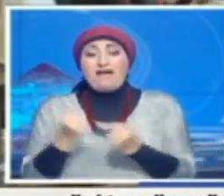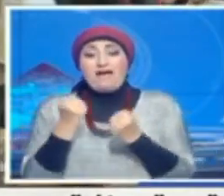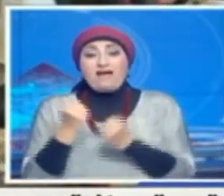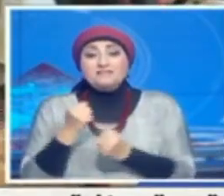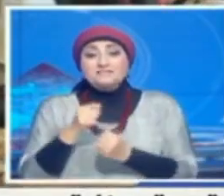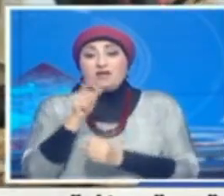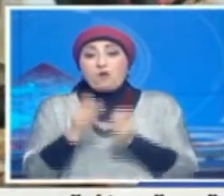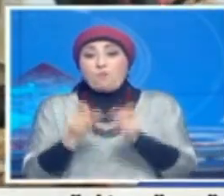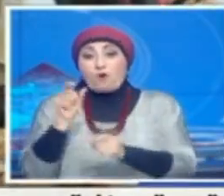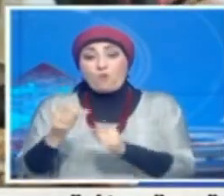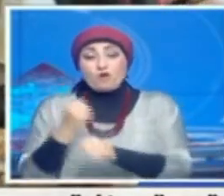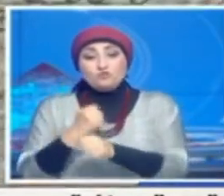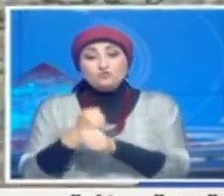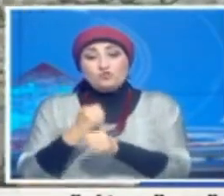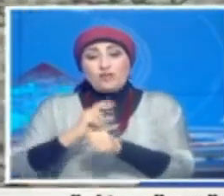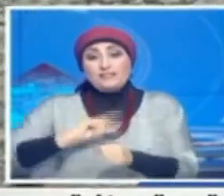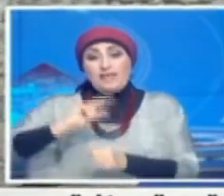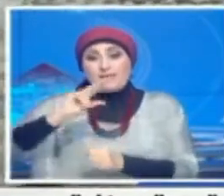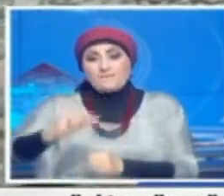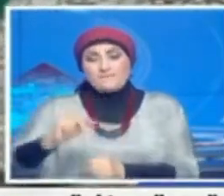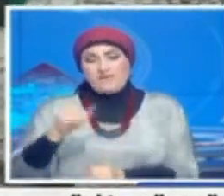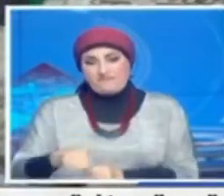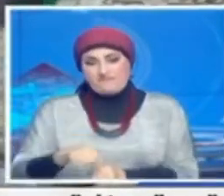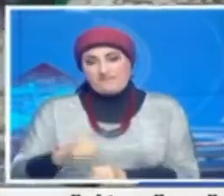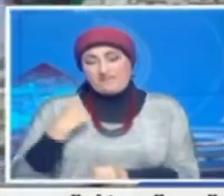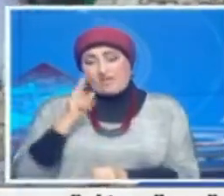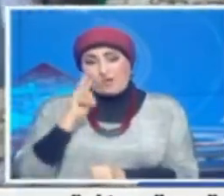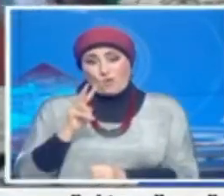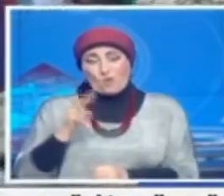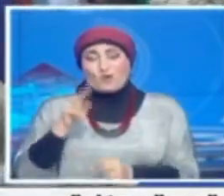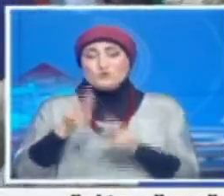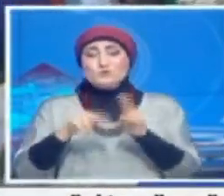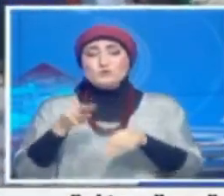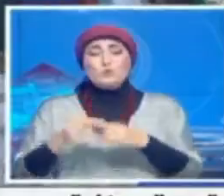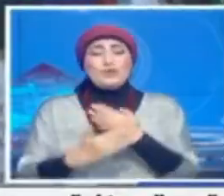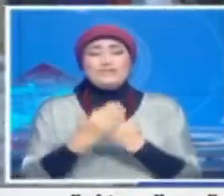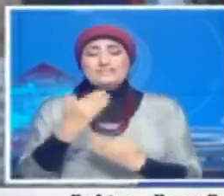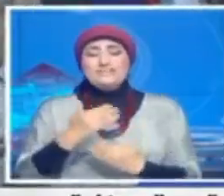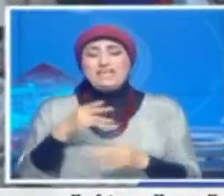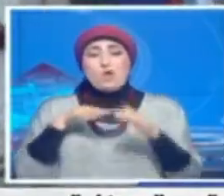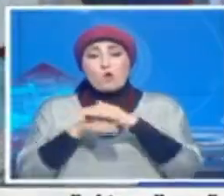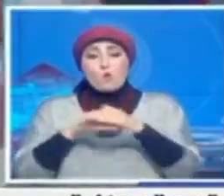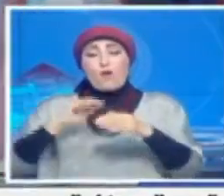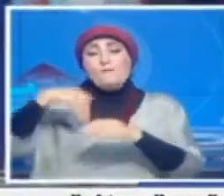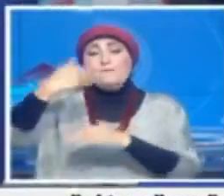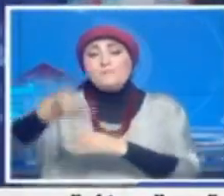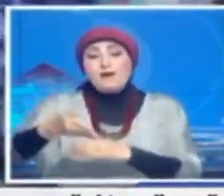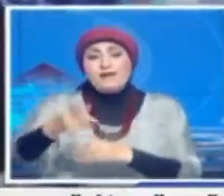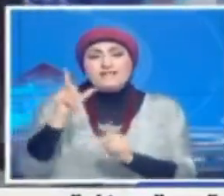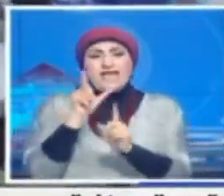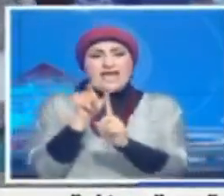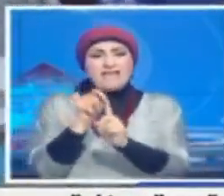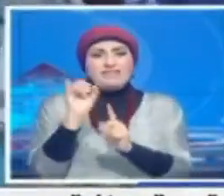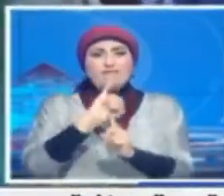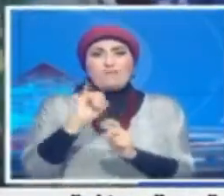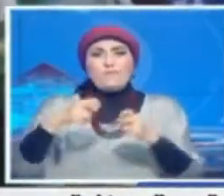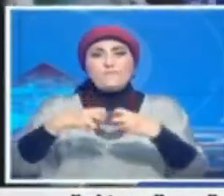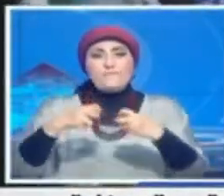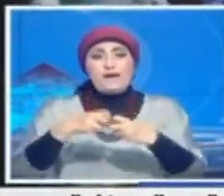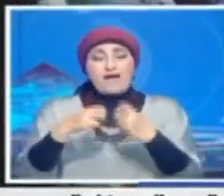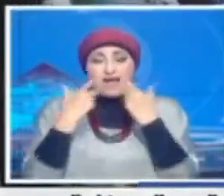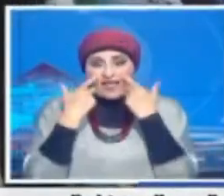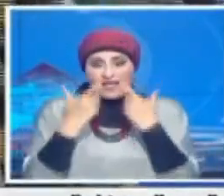هدربهم هقدر أشغلهم كمان. فتح أفاق تسويقية جديدة في الداخل والخارج هو هدف رئيسي للمعرض